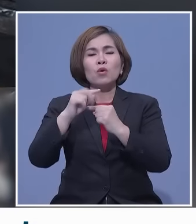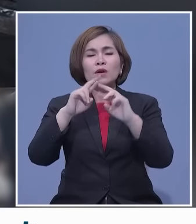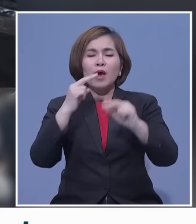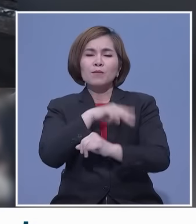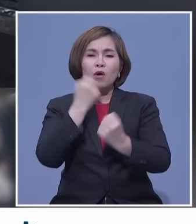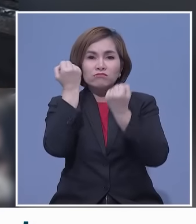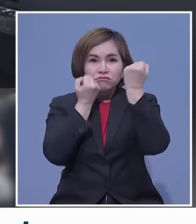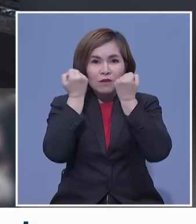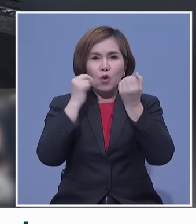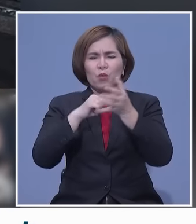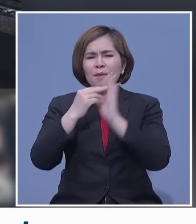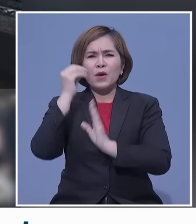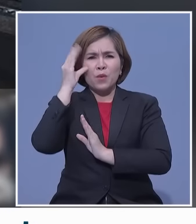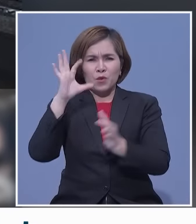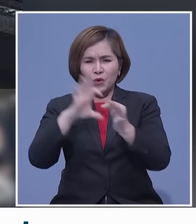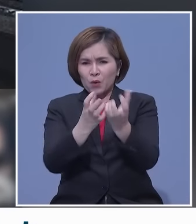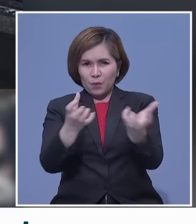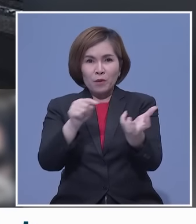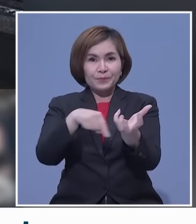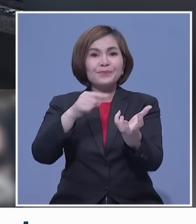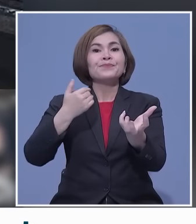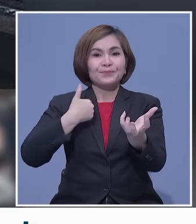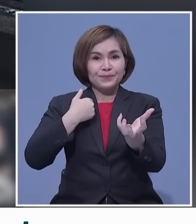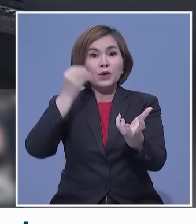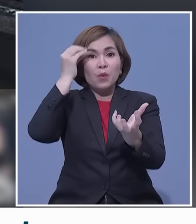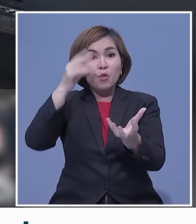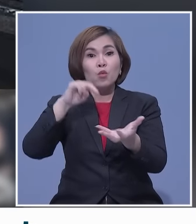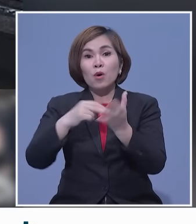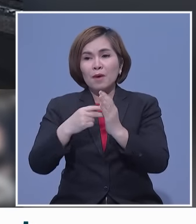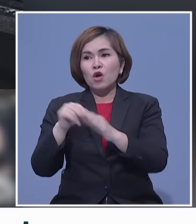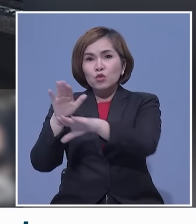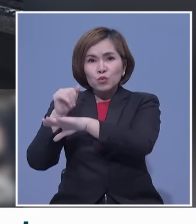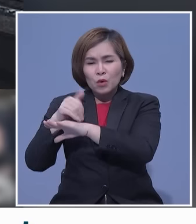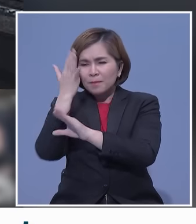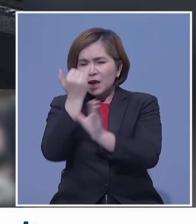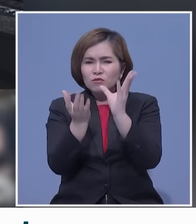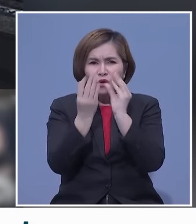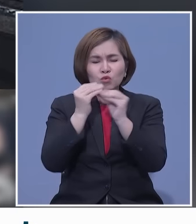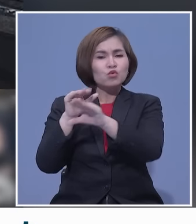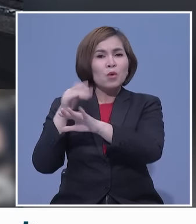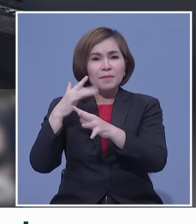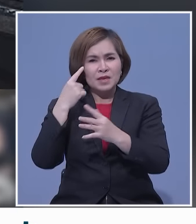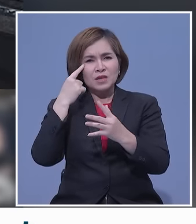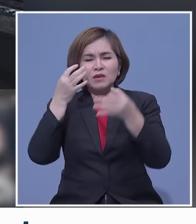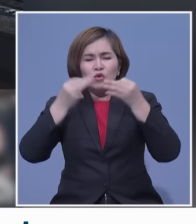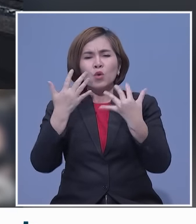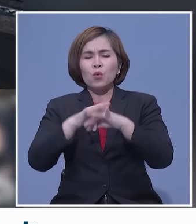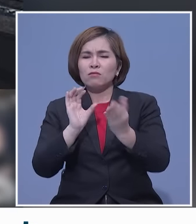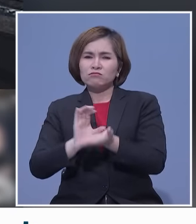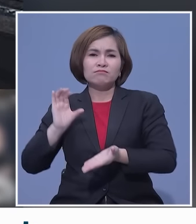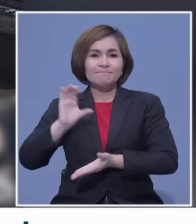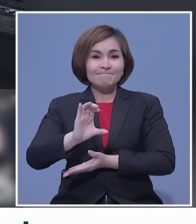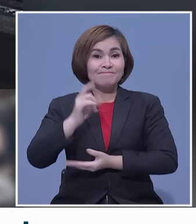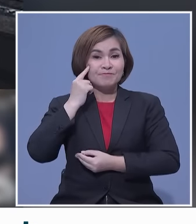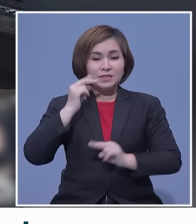ความงามจึงพอมีความรู้ด้านนี้ยืนยันไม่เคยชวนให้คนเข้ามาเรียนตัดสินใจร่วมลงทุนธุรกิจเพราะเป็นดุลพินิจ